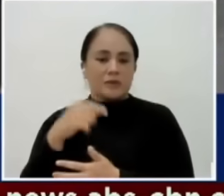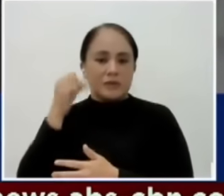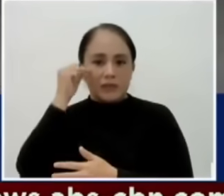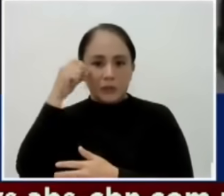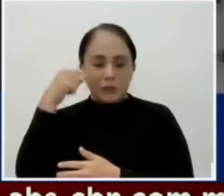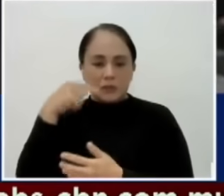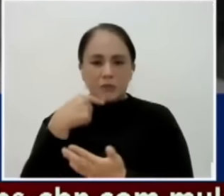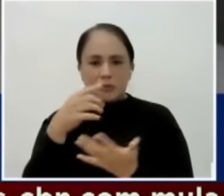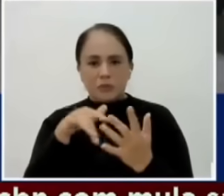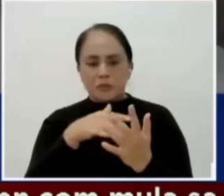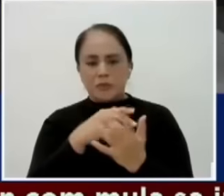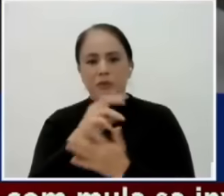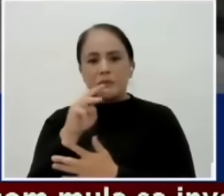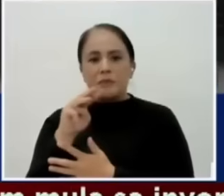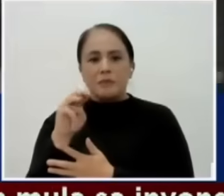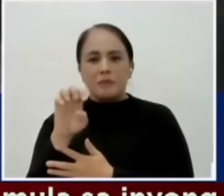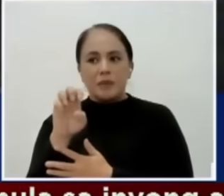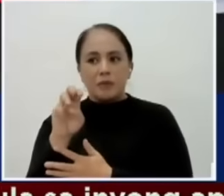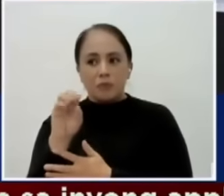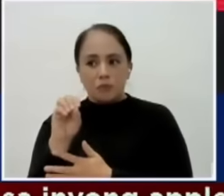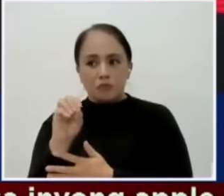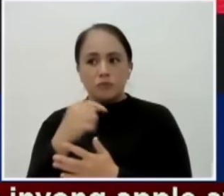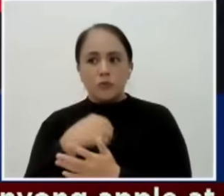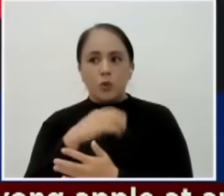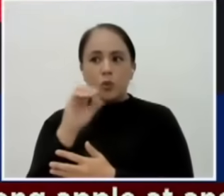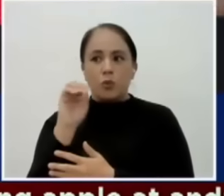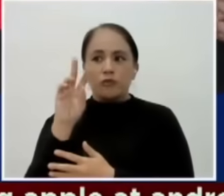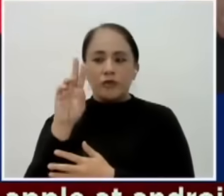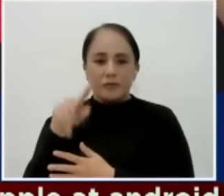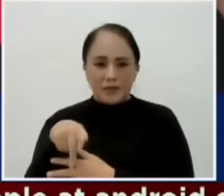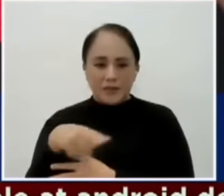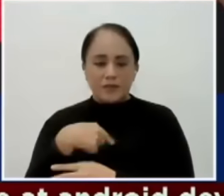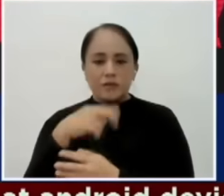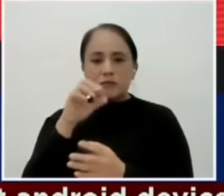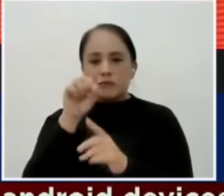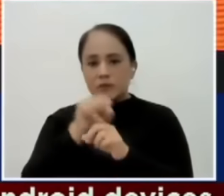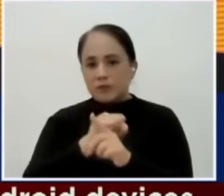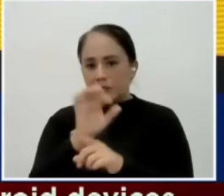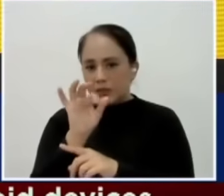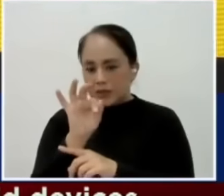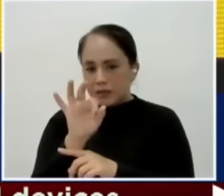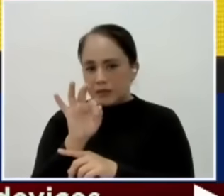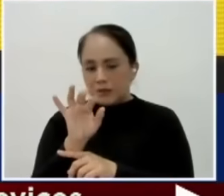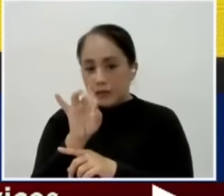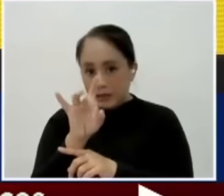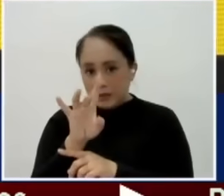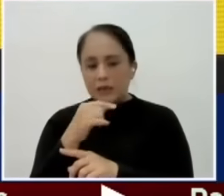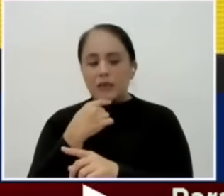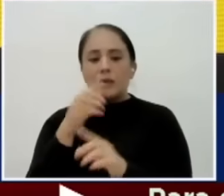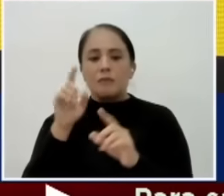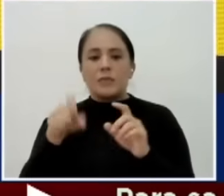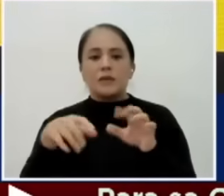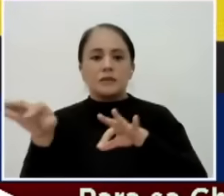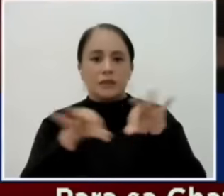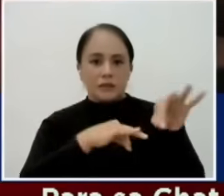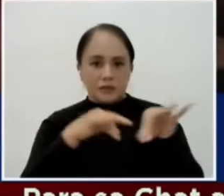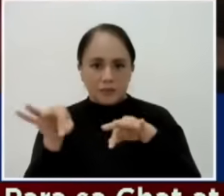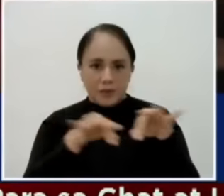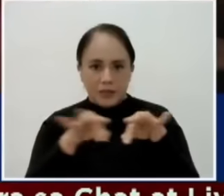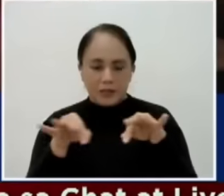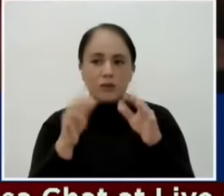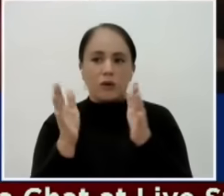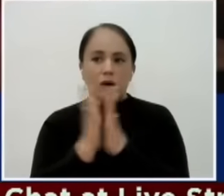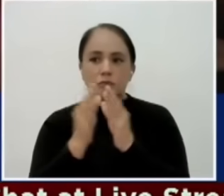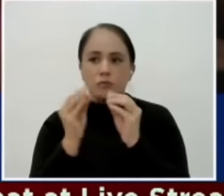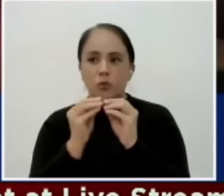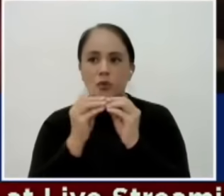Observation Memorandum o AOM ang OVP noong September 18. Ang AOM ang ibinibigay kapag may dapat pang ipaliwanag o may hinihingi pang dokumento